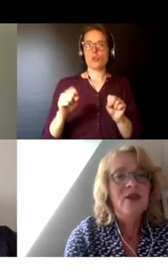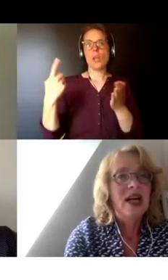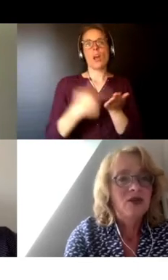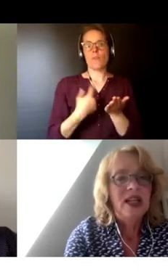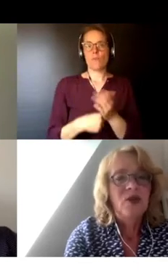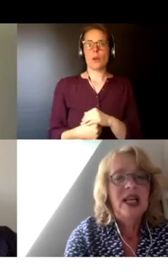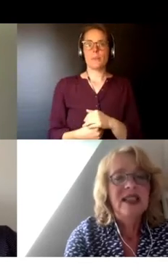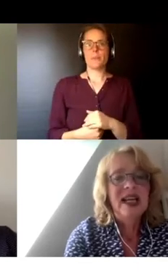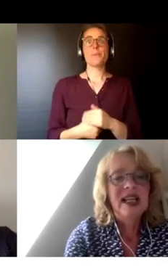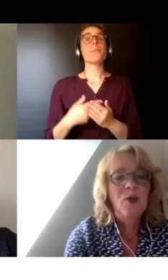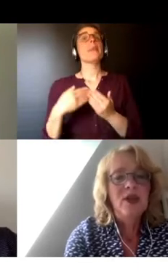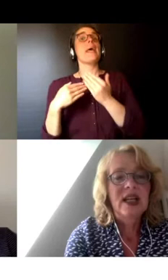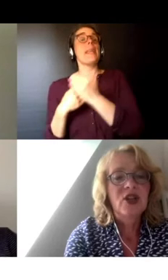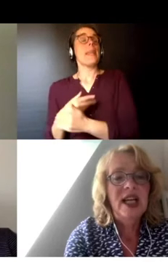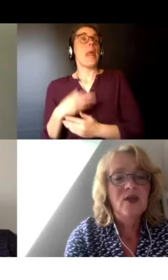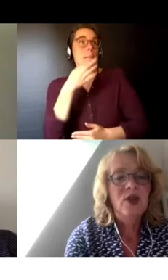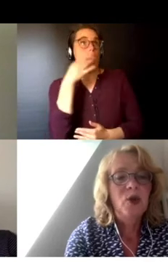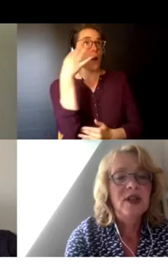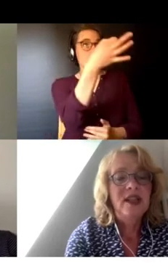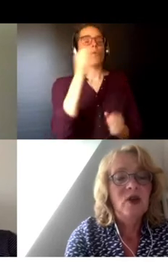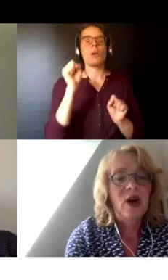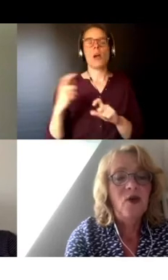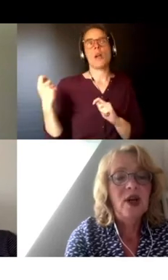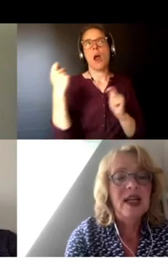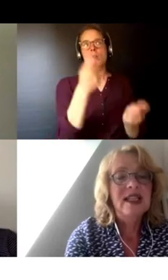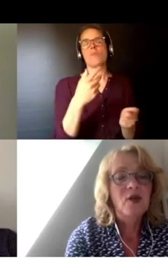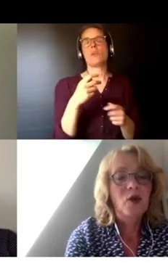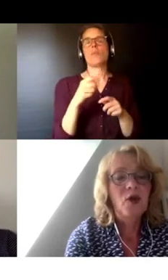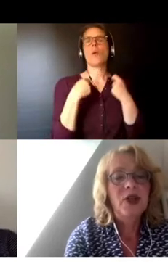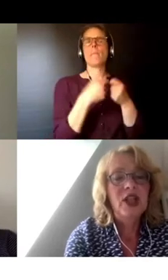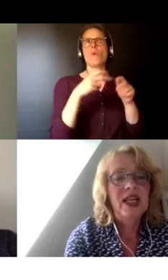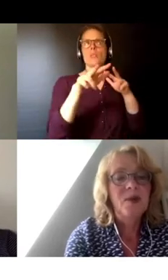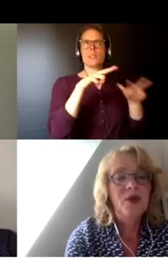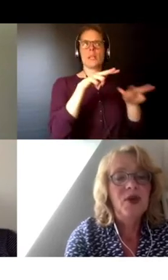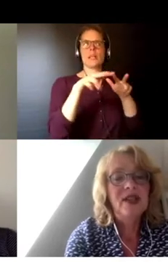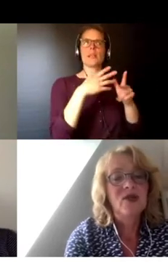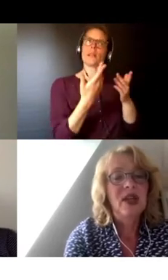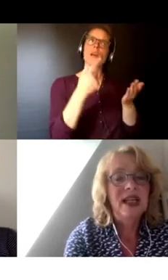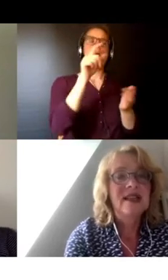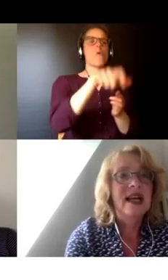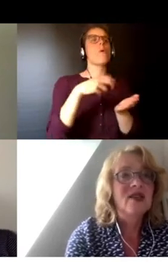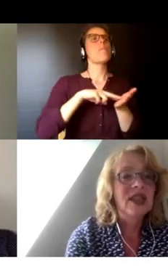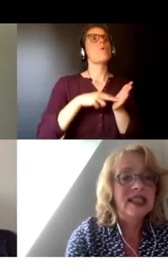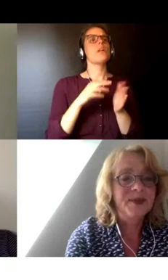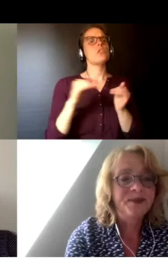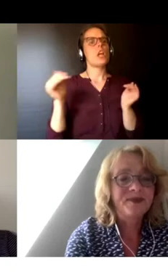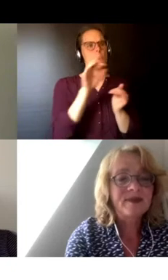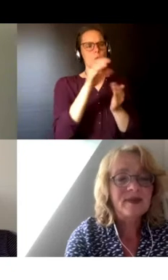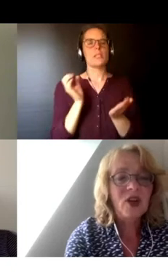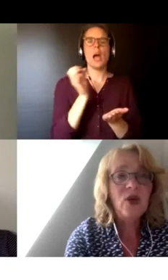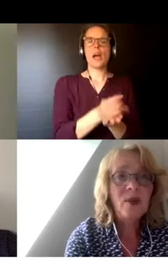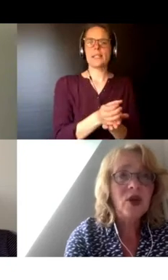Neben Anfragen können wir natürlich Anträge im Bundestag stellen und die Bundesregierung auffordern, sich auf europäischer Ebene für dieses oder jenes